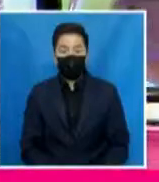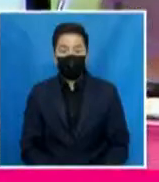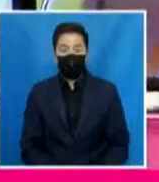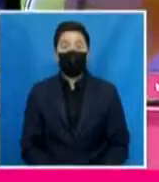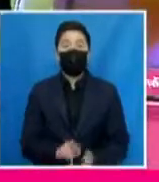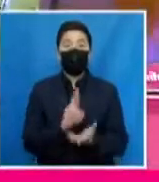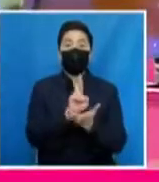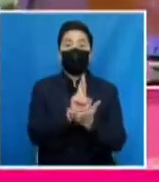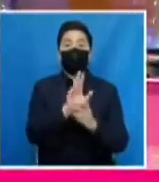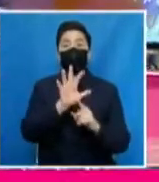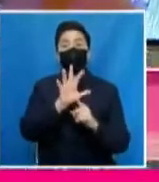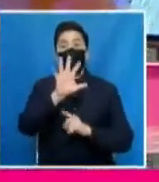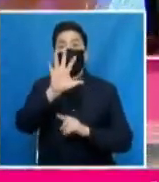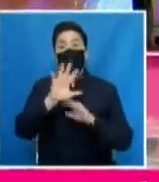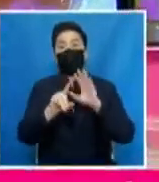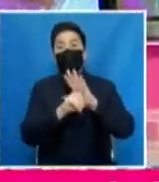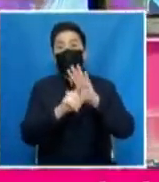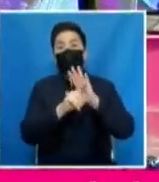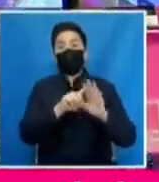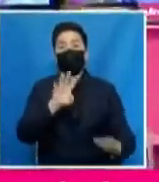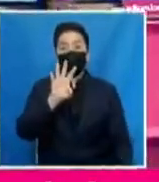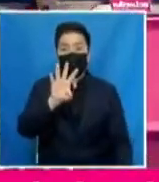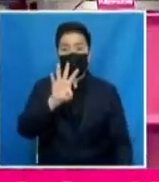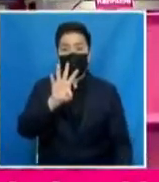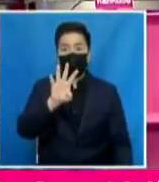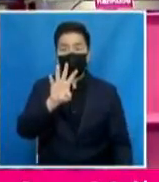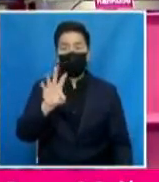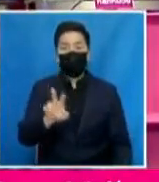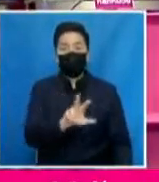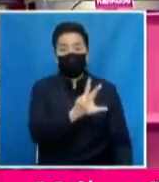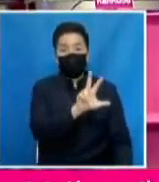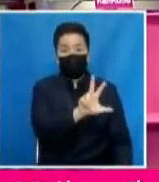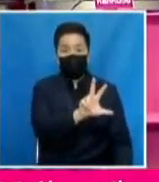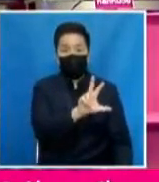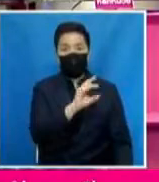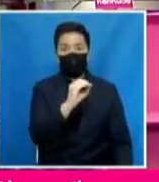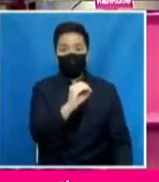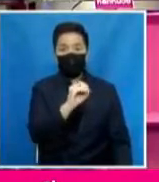อันดับที่5หมุนครั้งที่4เลขที่ออก